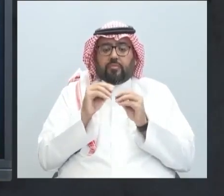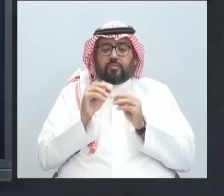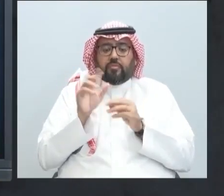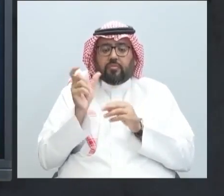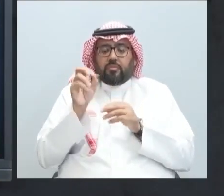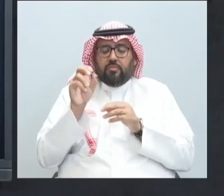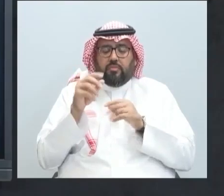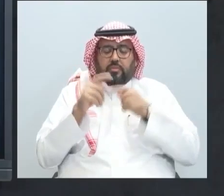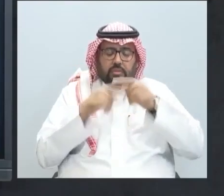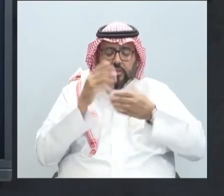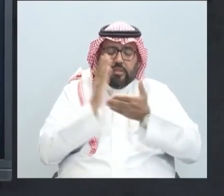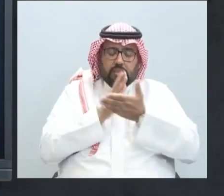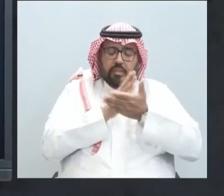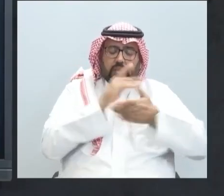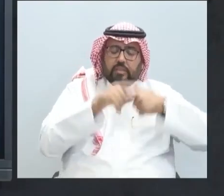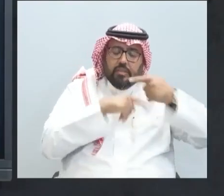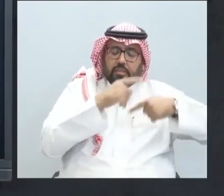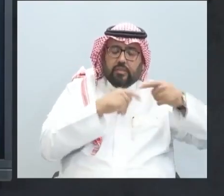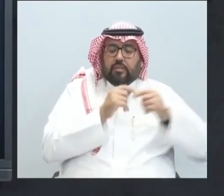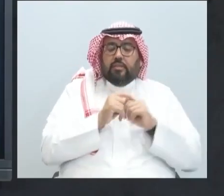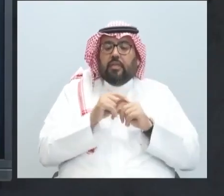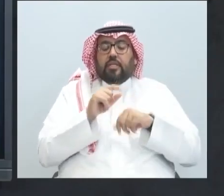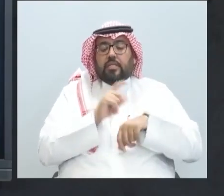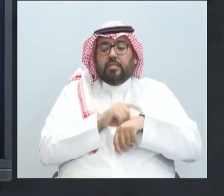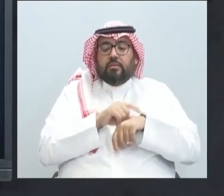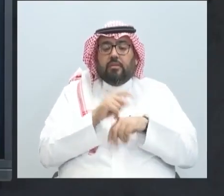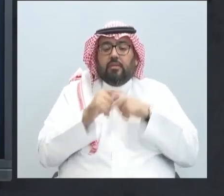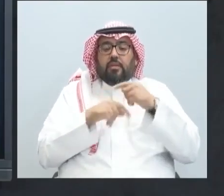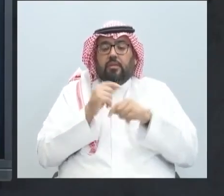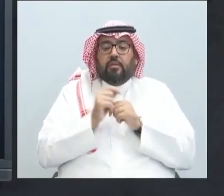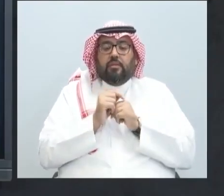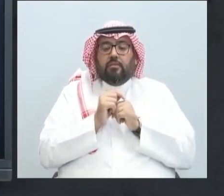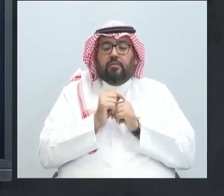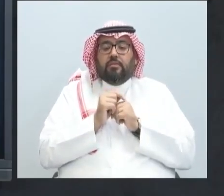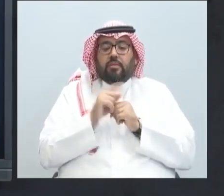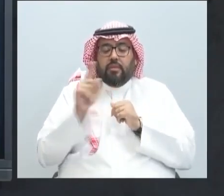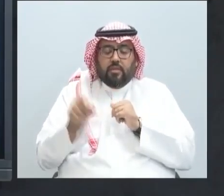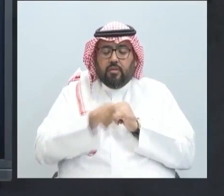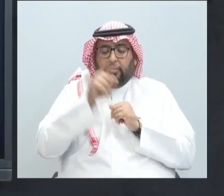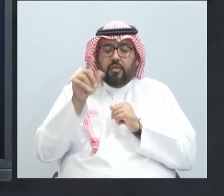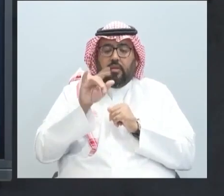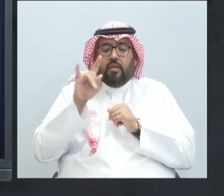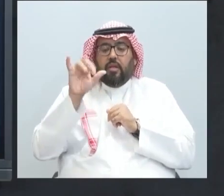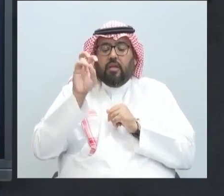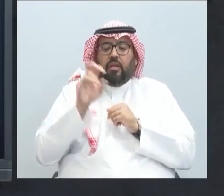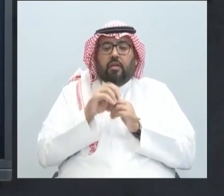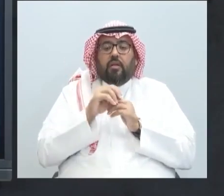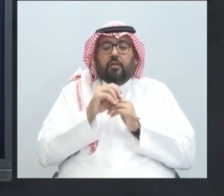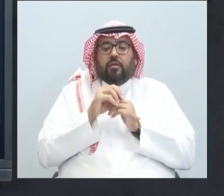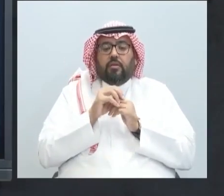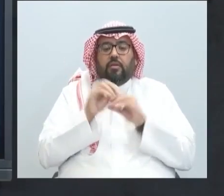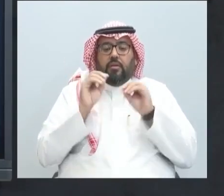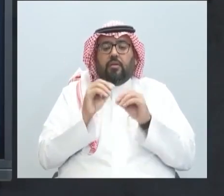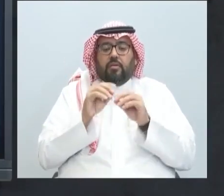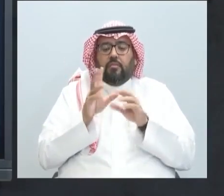انقسامات متتاليه سريعه لهذه الاجنه فزمن انقسام الخليه زمن دوره الخليه يتباين من خليه الى خليه